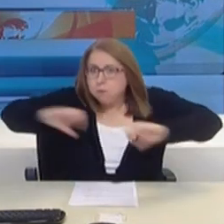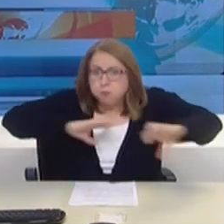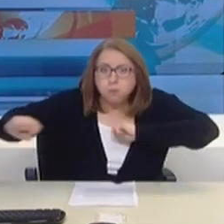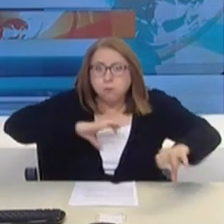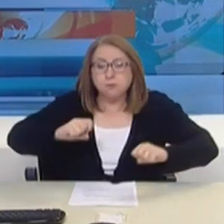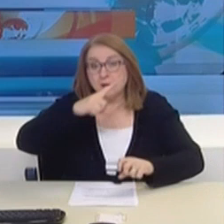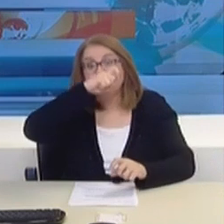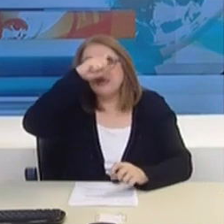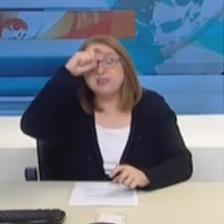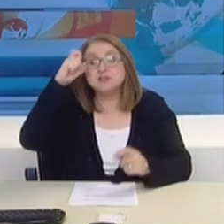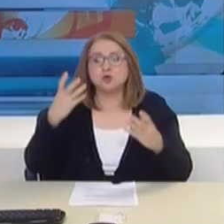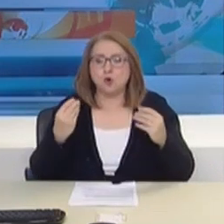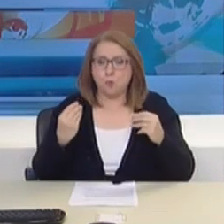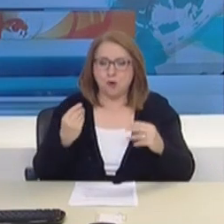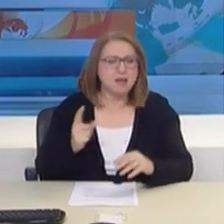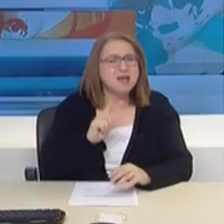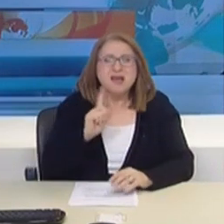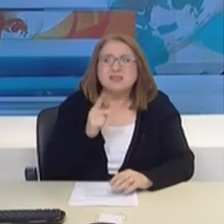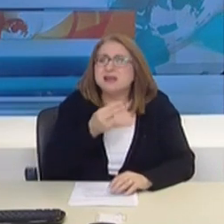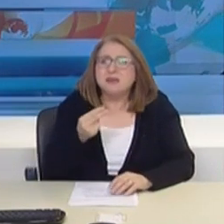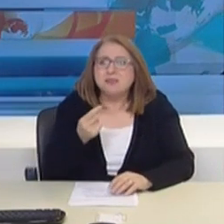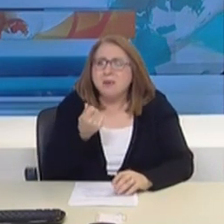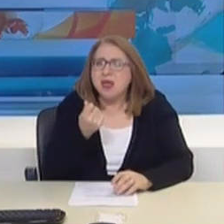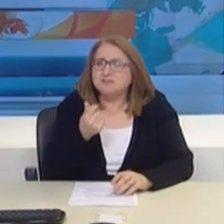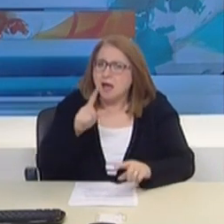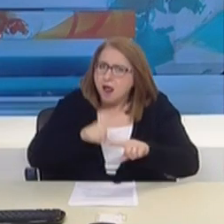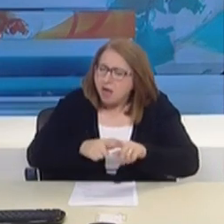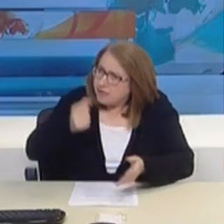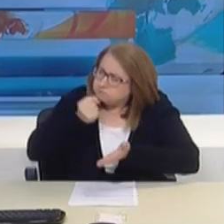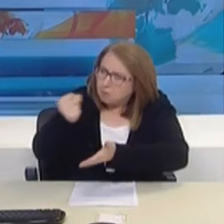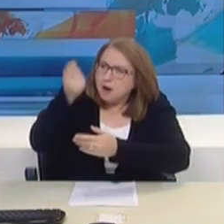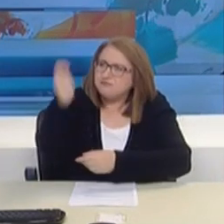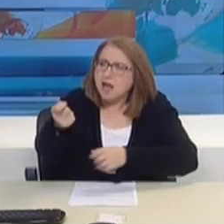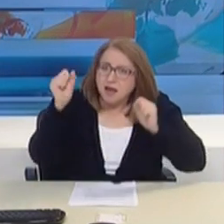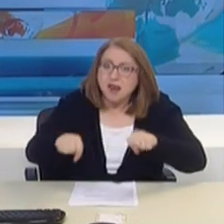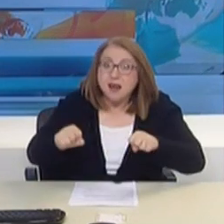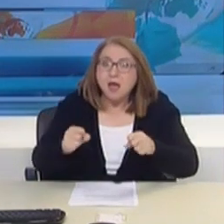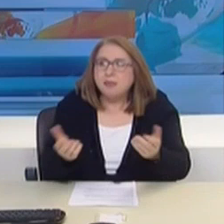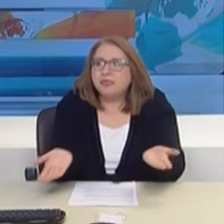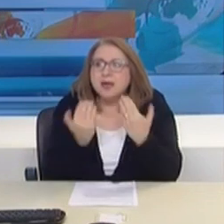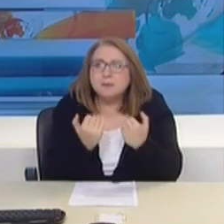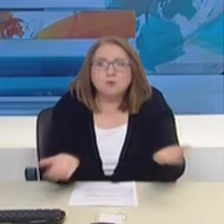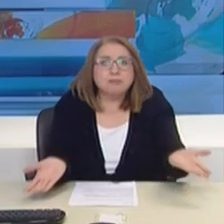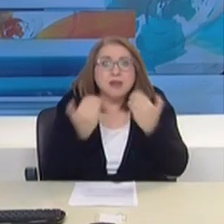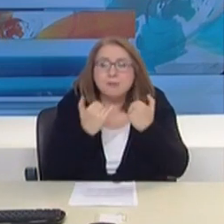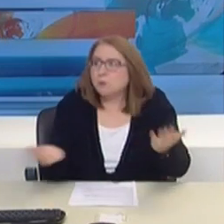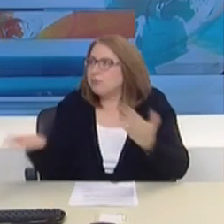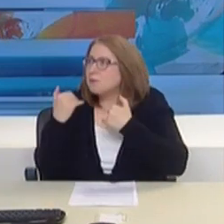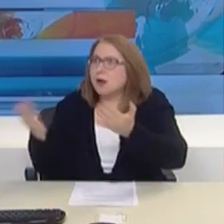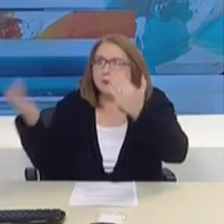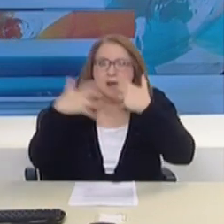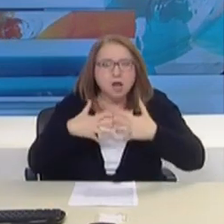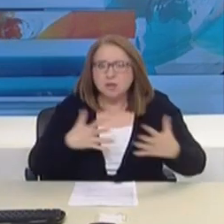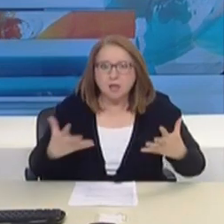ήταν θέμα χρημάτων, ήταν θέμα διαθεσιμότητας. Η κυβέρνηση έχει δώσει μια τεράστια μάχη τον τελευταίο